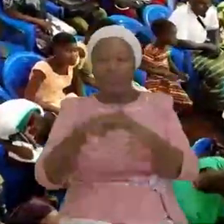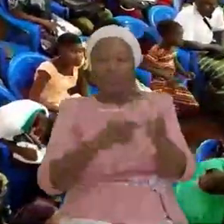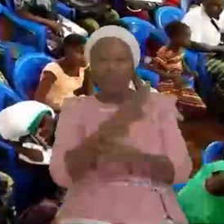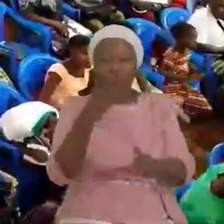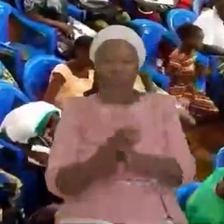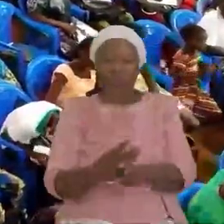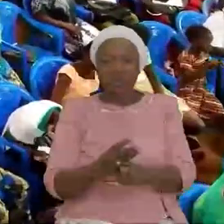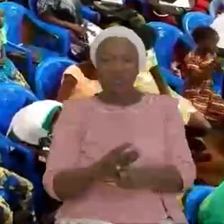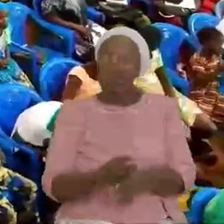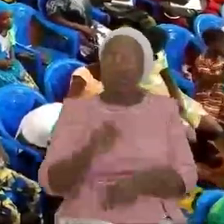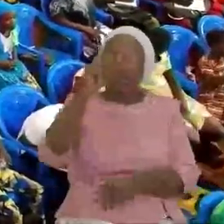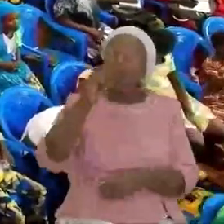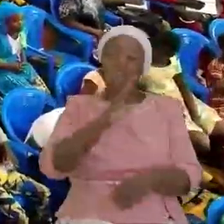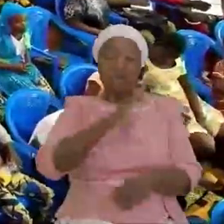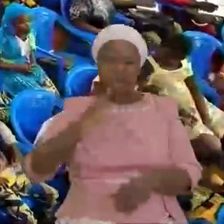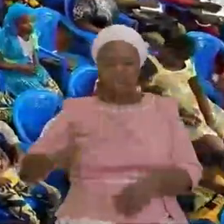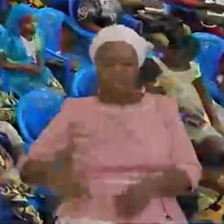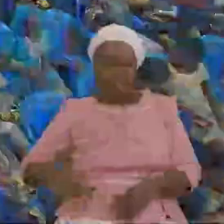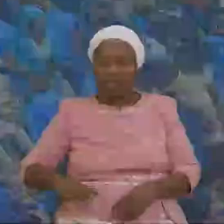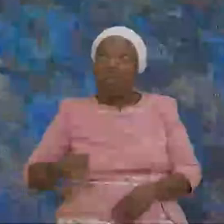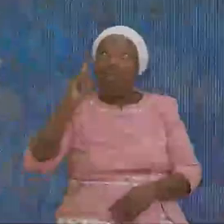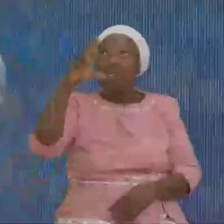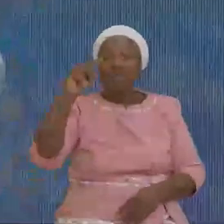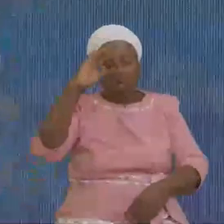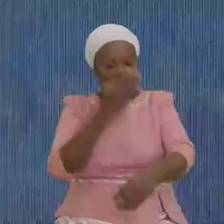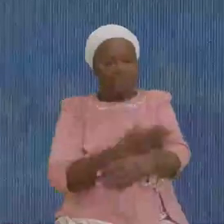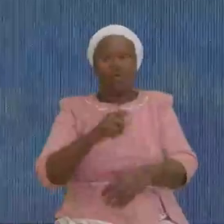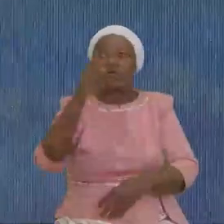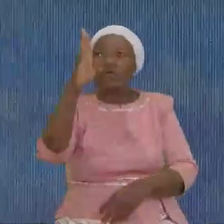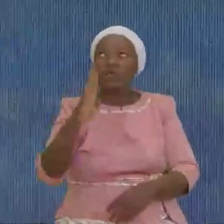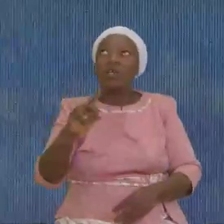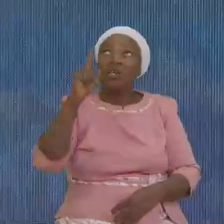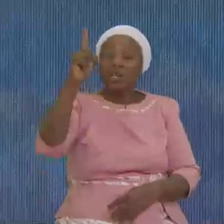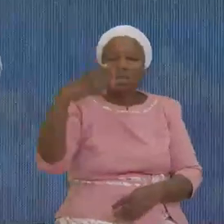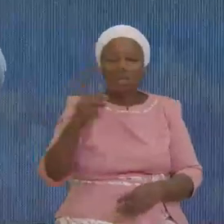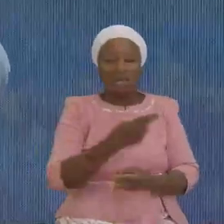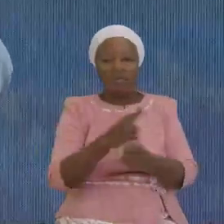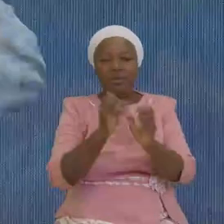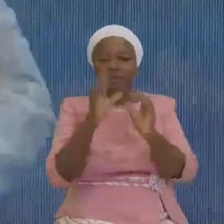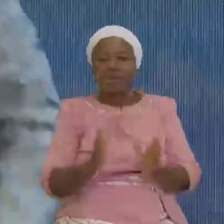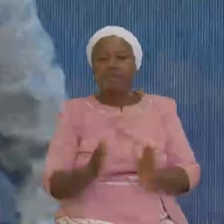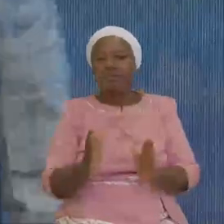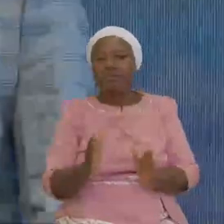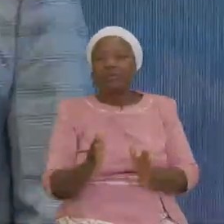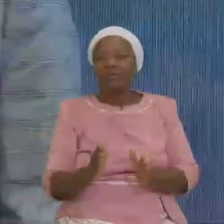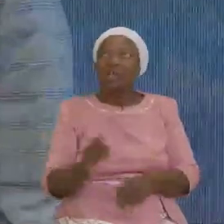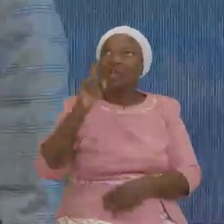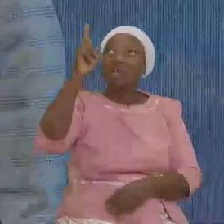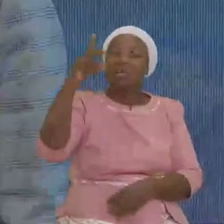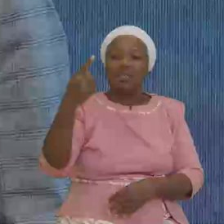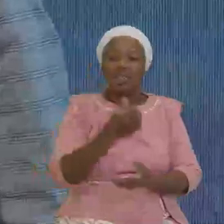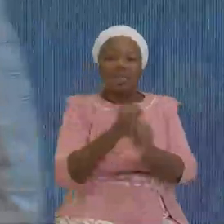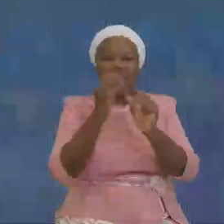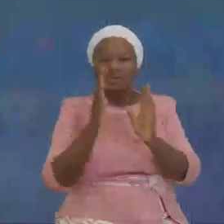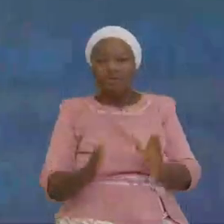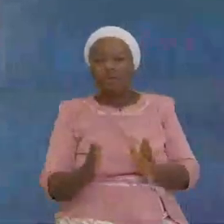toutes les communautés et les tribus du monde, lui Christ, lui le Fils de Dieu, lui